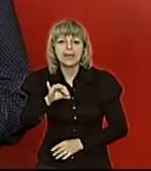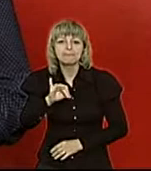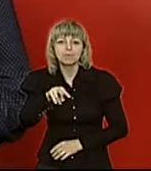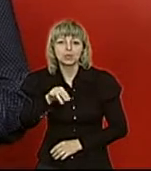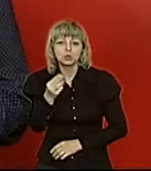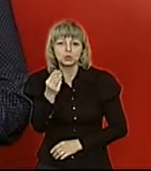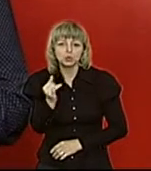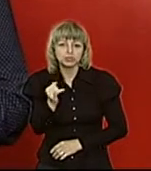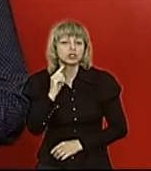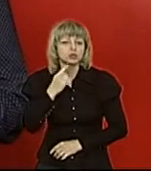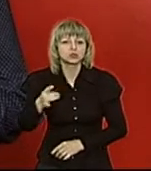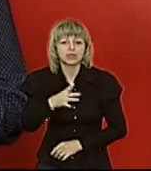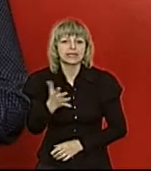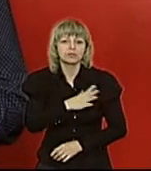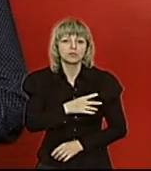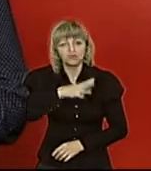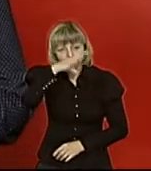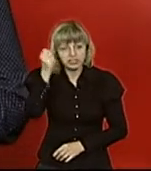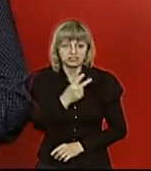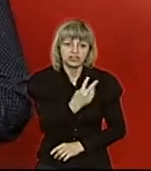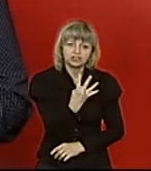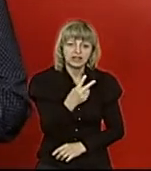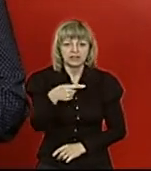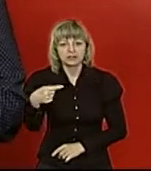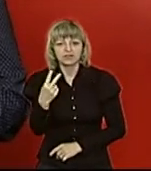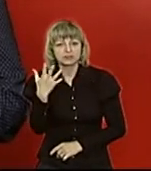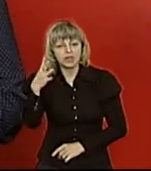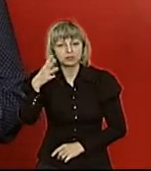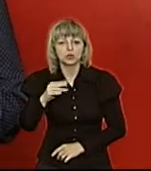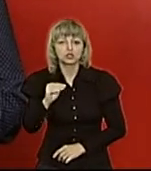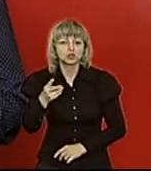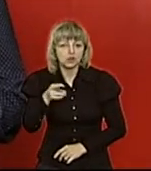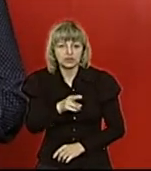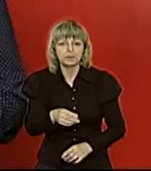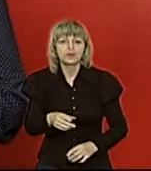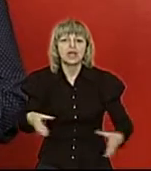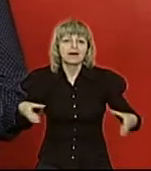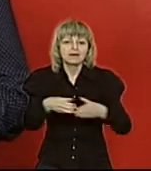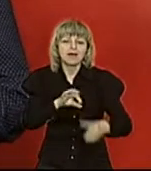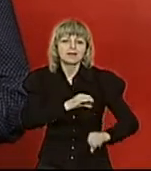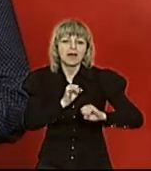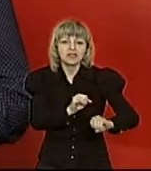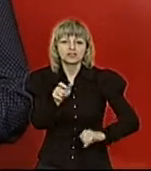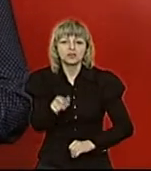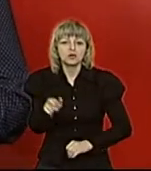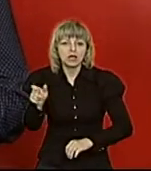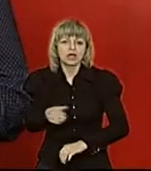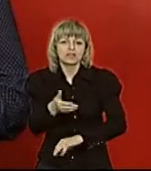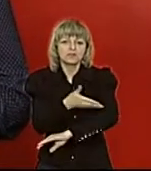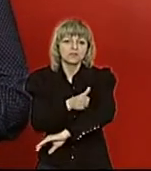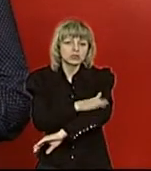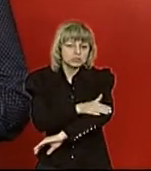району в ніч з 24 на 25 жовтня. Голова Ради адвокатів Волинської області Галина Руденко